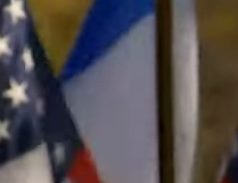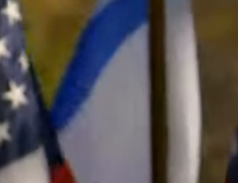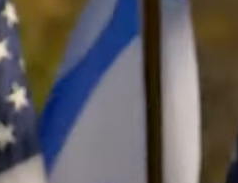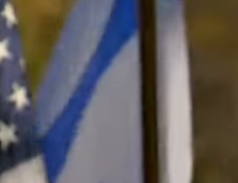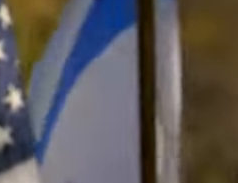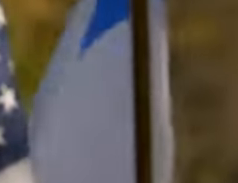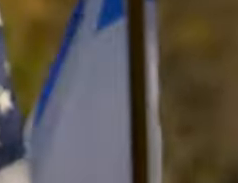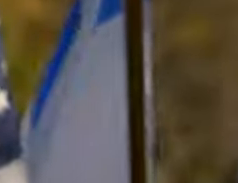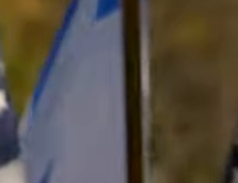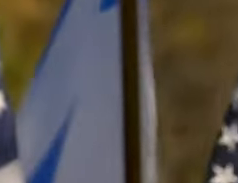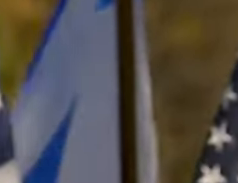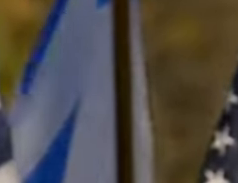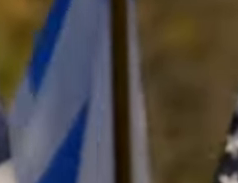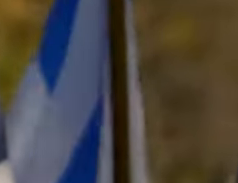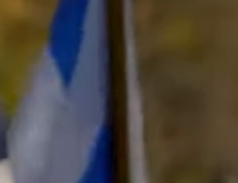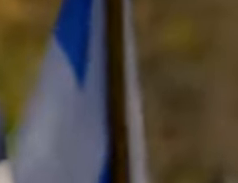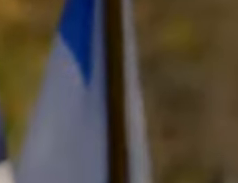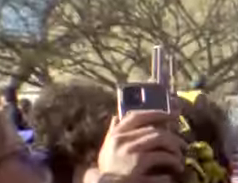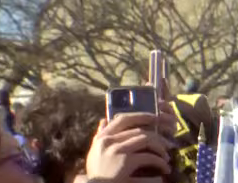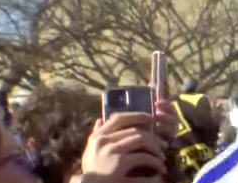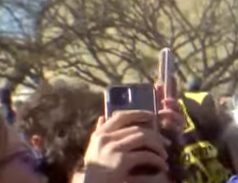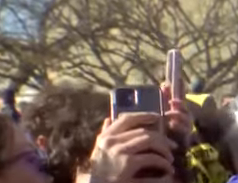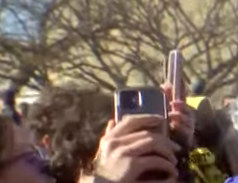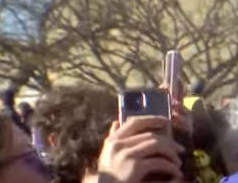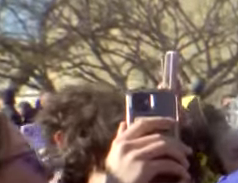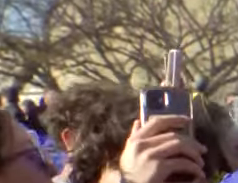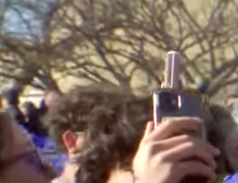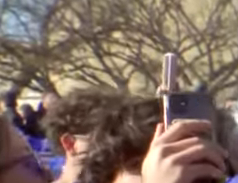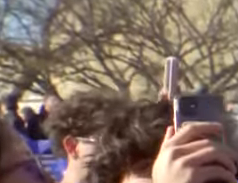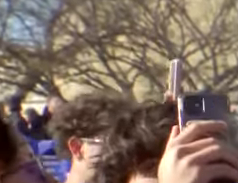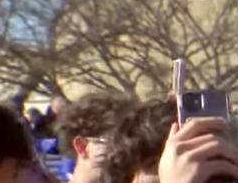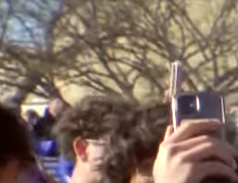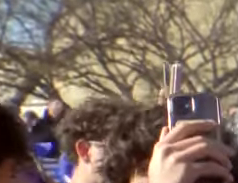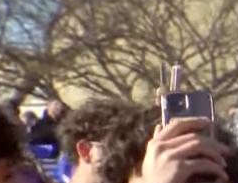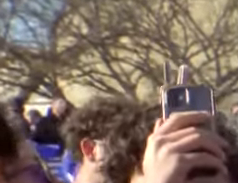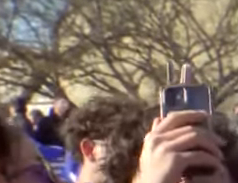אל יתן למוט רגליך,